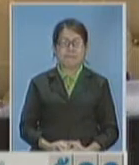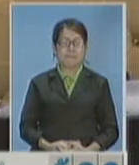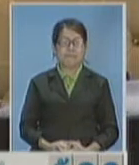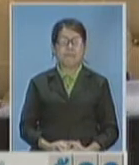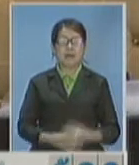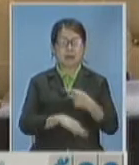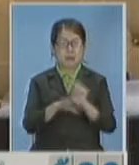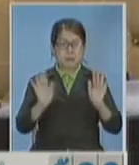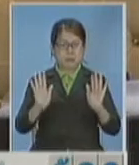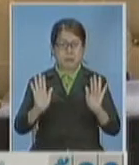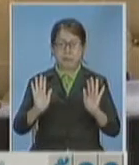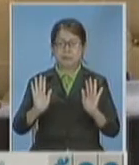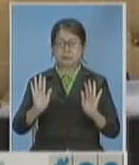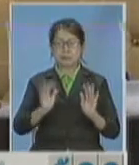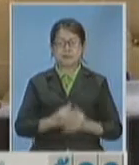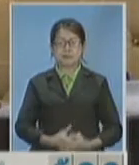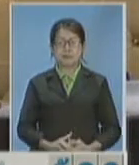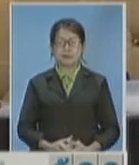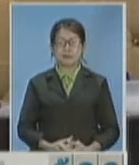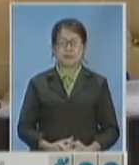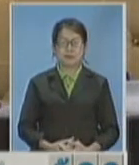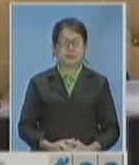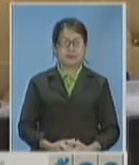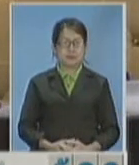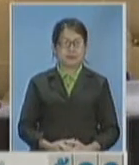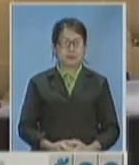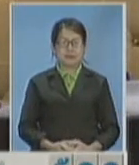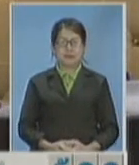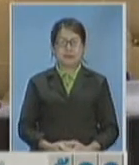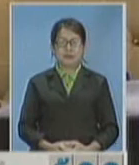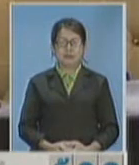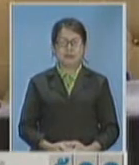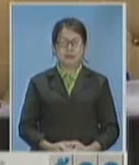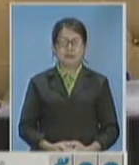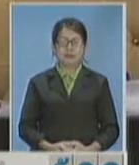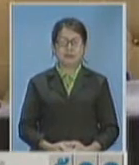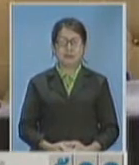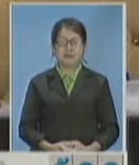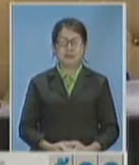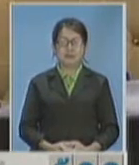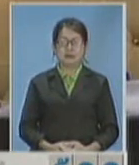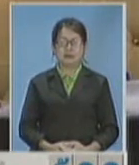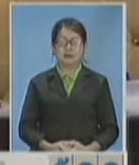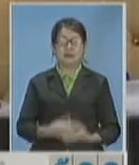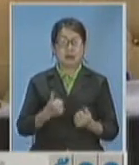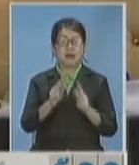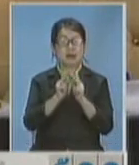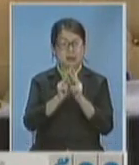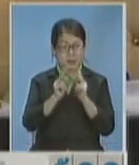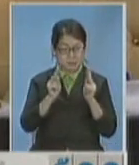เอาอย่างนี้นะครับ ในเมื่อ กรรมาธิ